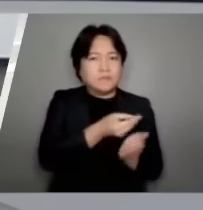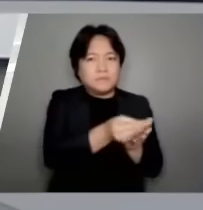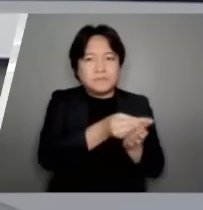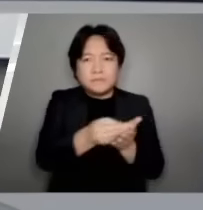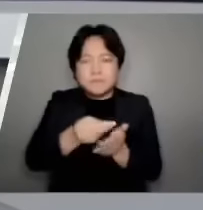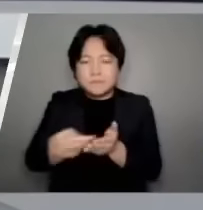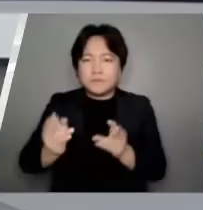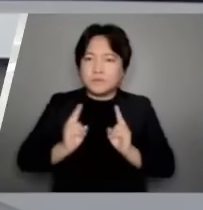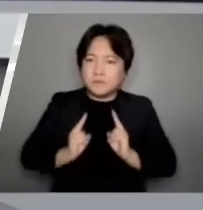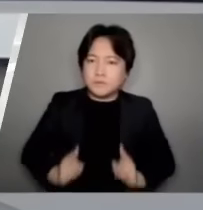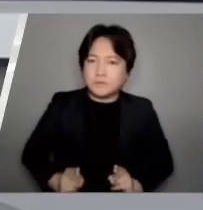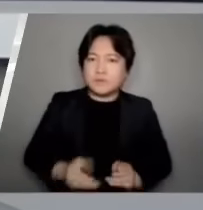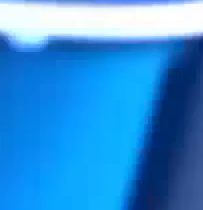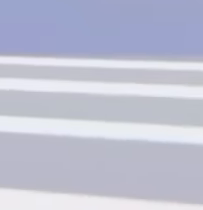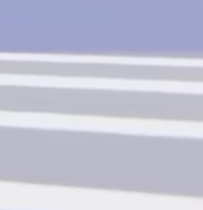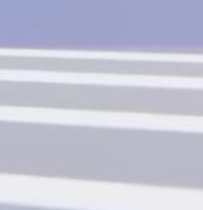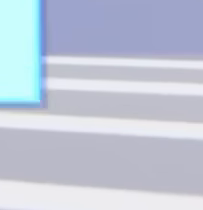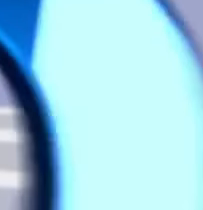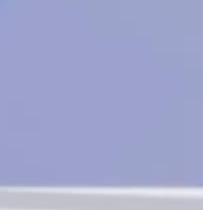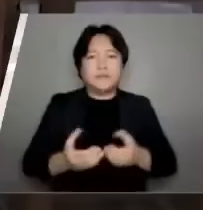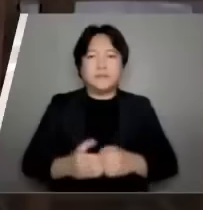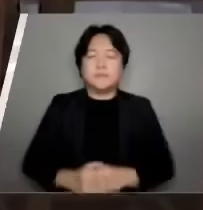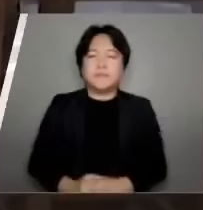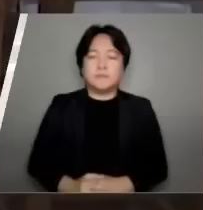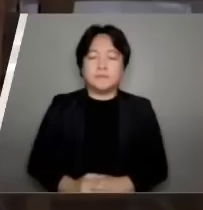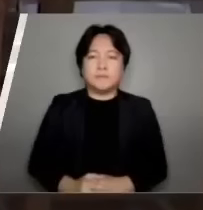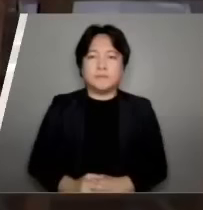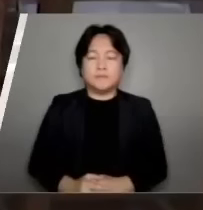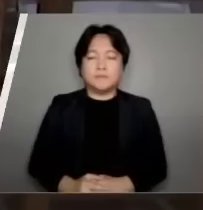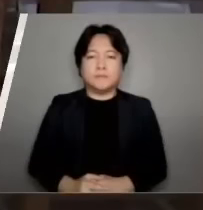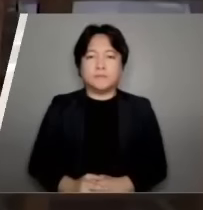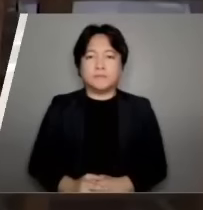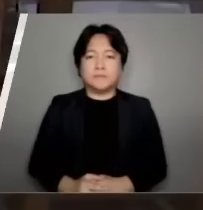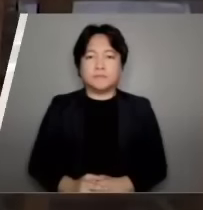eskwela. Saksi, si Oscar Oida.